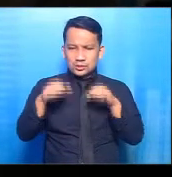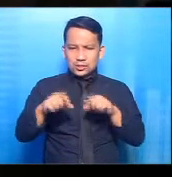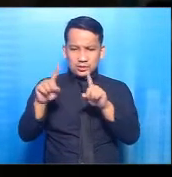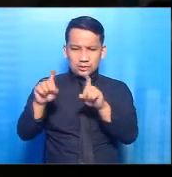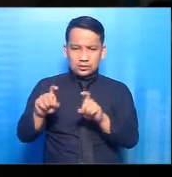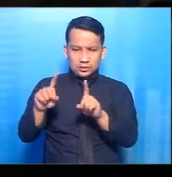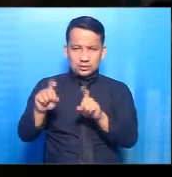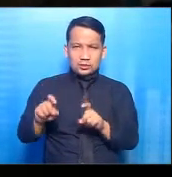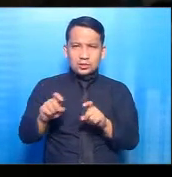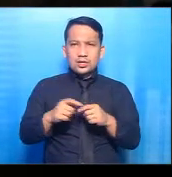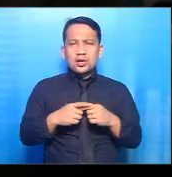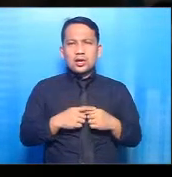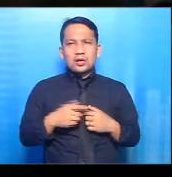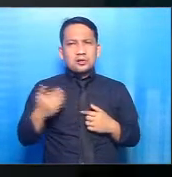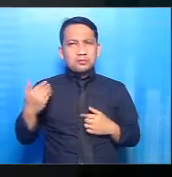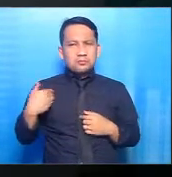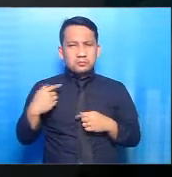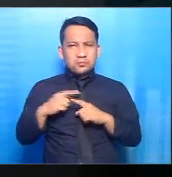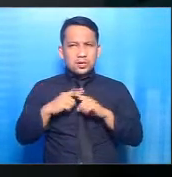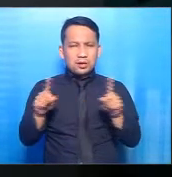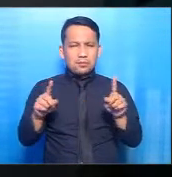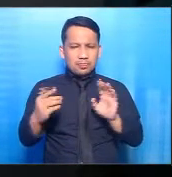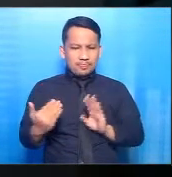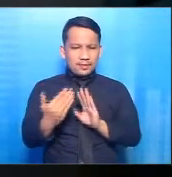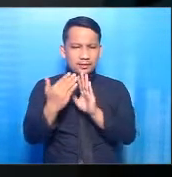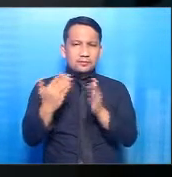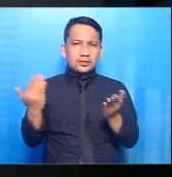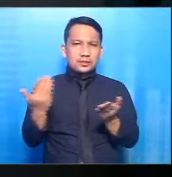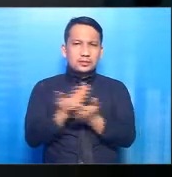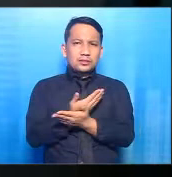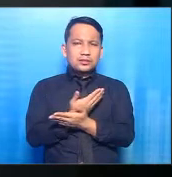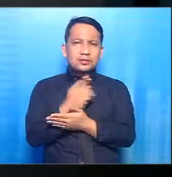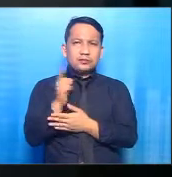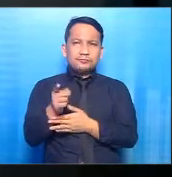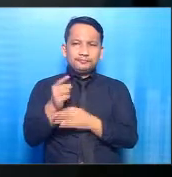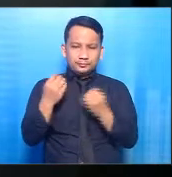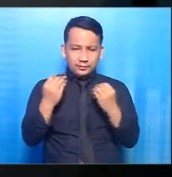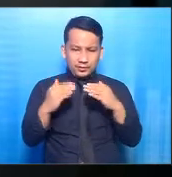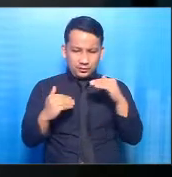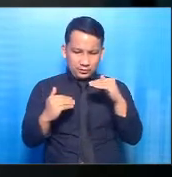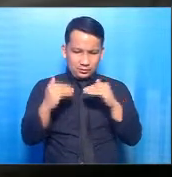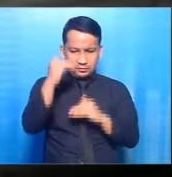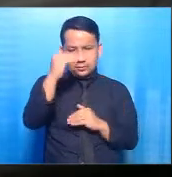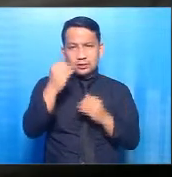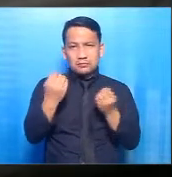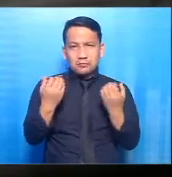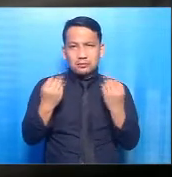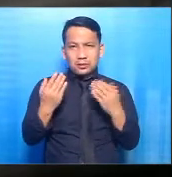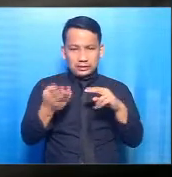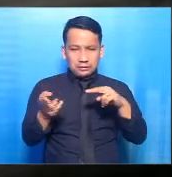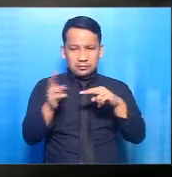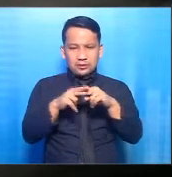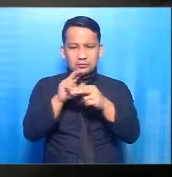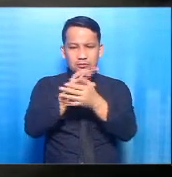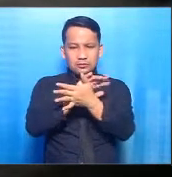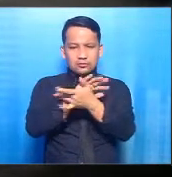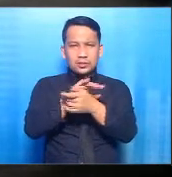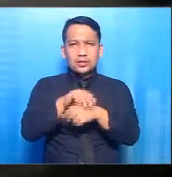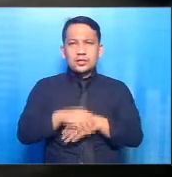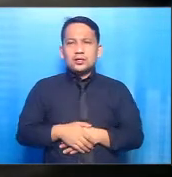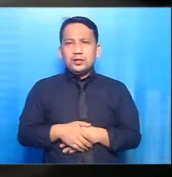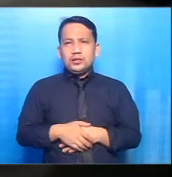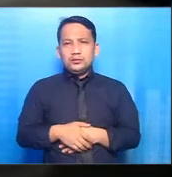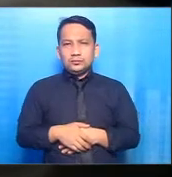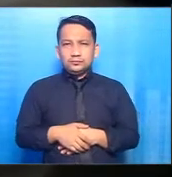testing at treatment. Yun nga lang, nahaharap na naman ang bansa sa muling pagtaas ng mga kaso ng COVID-19. We're not doing very